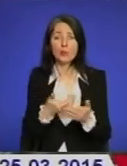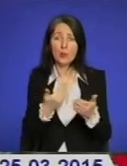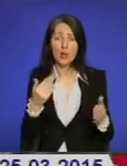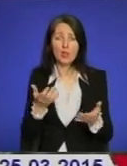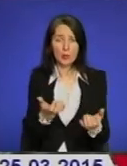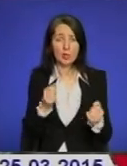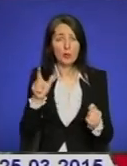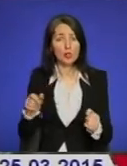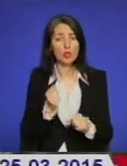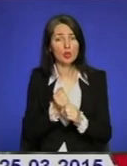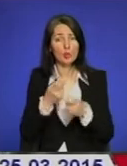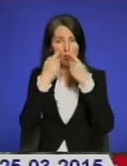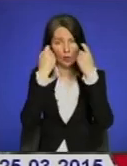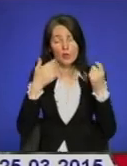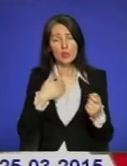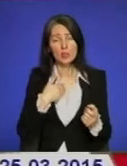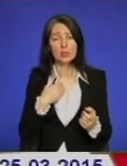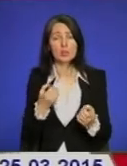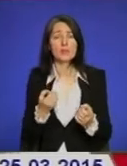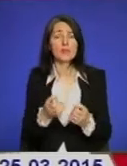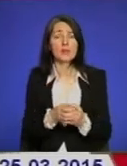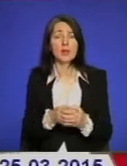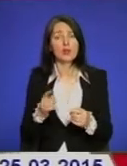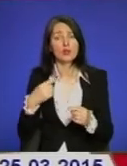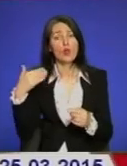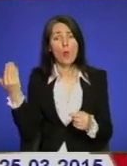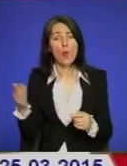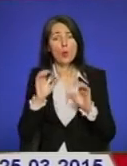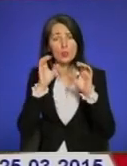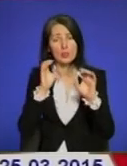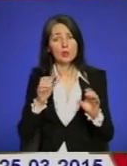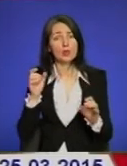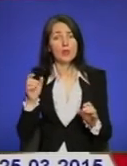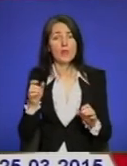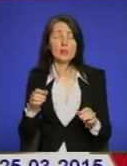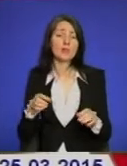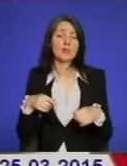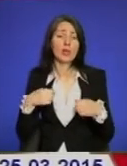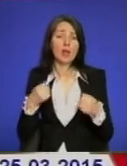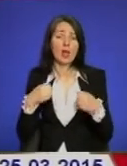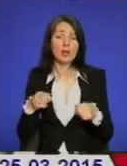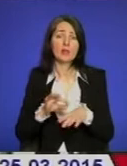на роботу інформувати нас листа з одного боку законодавець намагається вивести